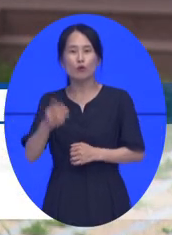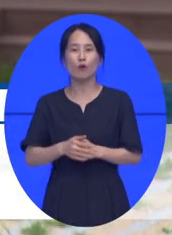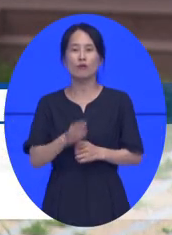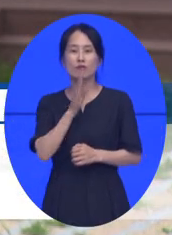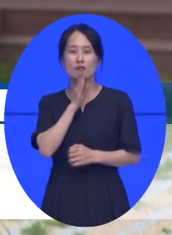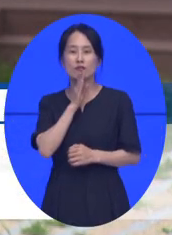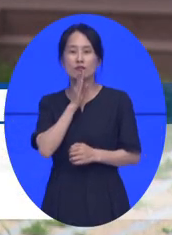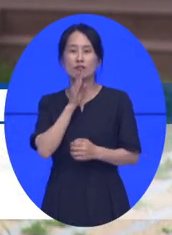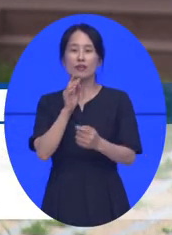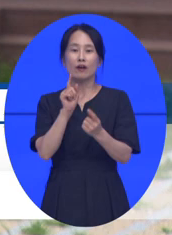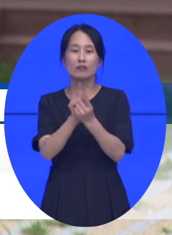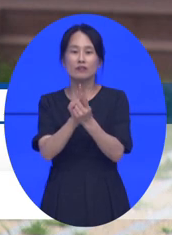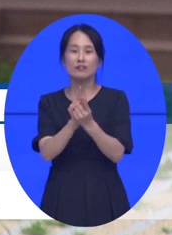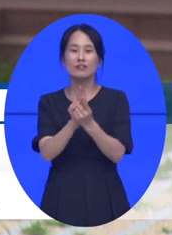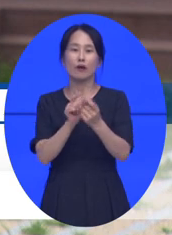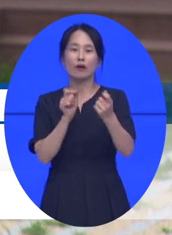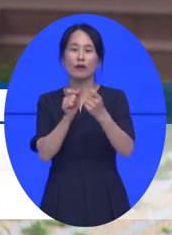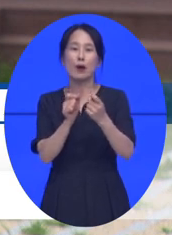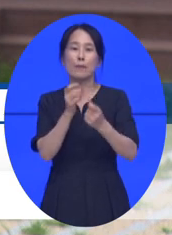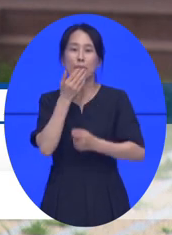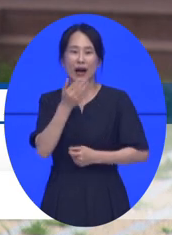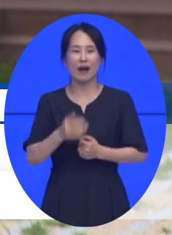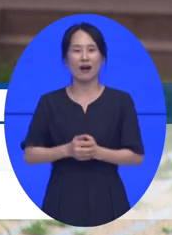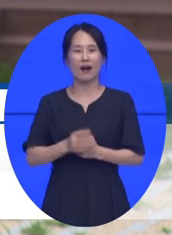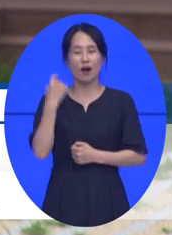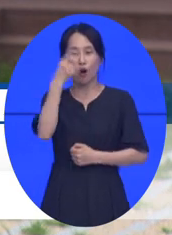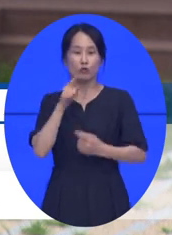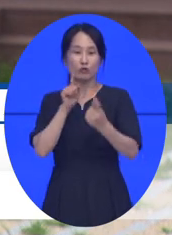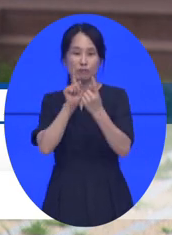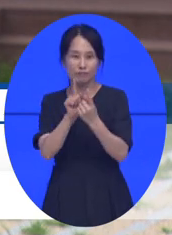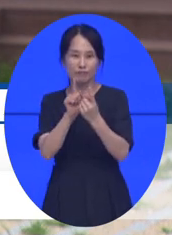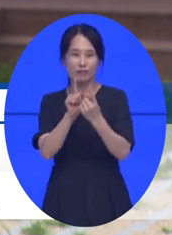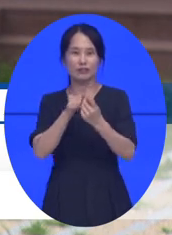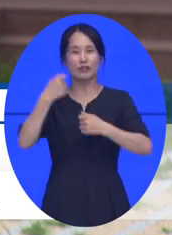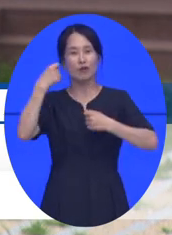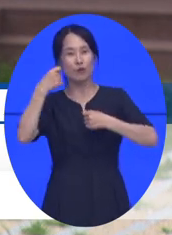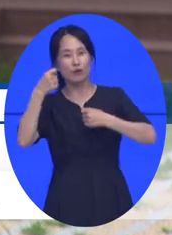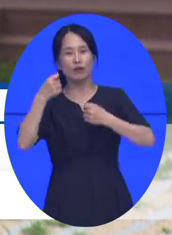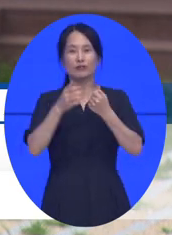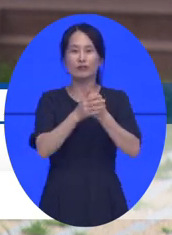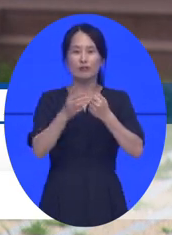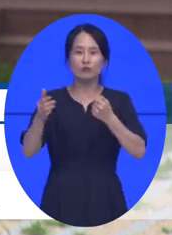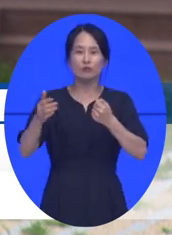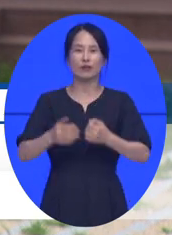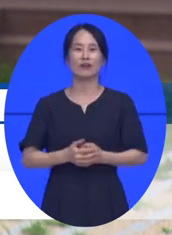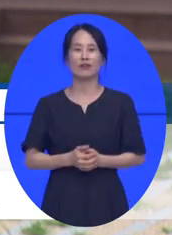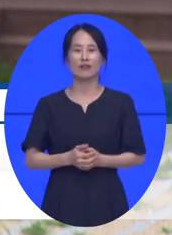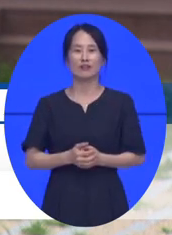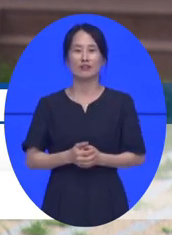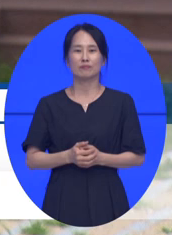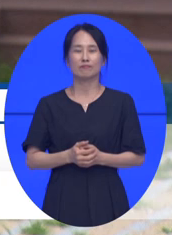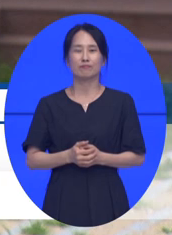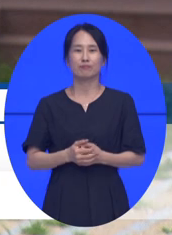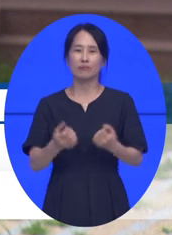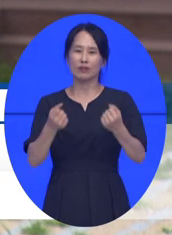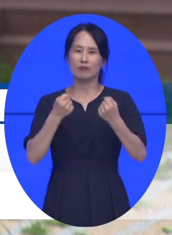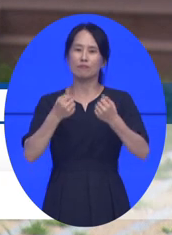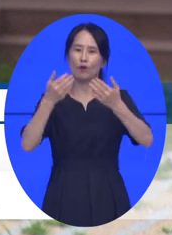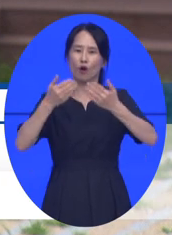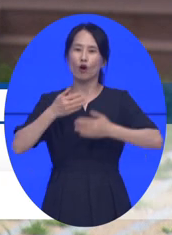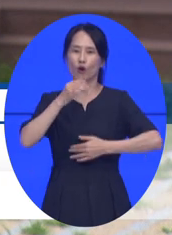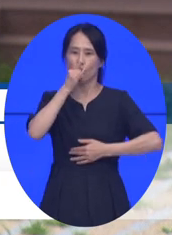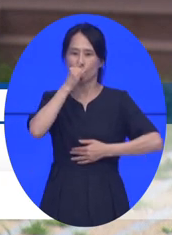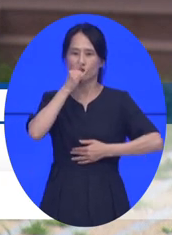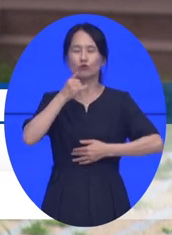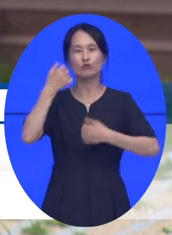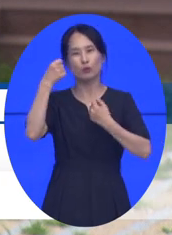굉장히 가까이 관객분들을 만나는 거고 정말 얼굴 마주하면서 할 수 있는 공연이라서 좀 힘을